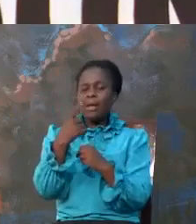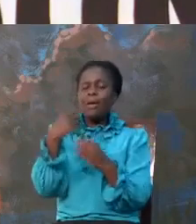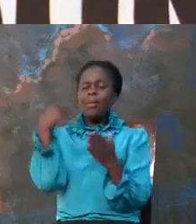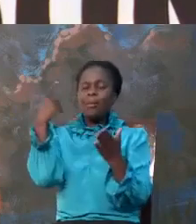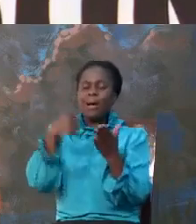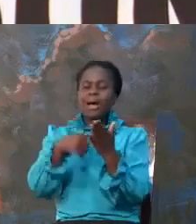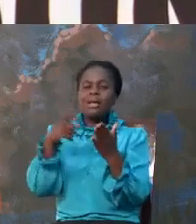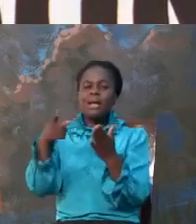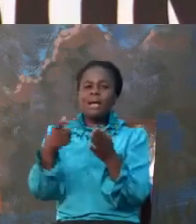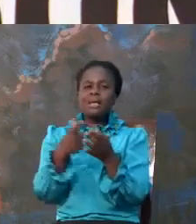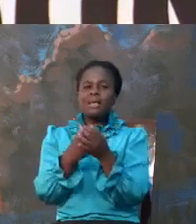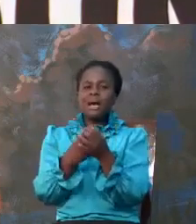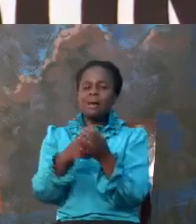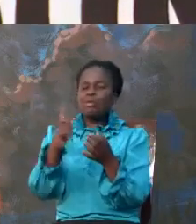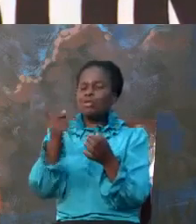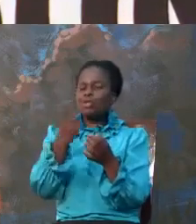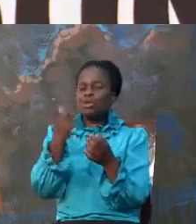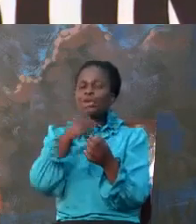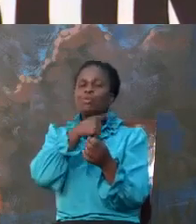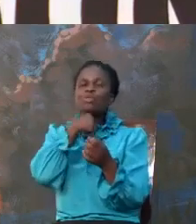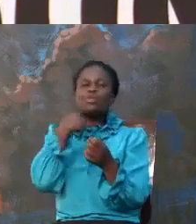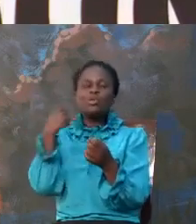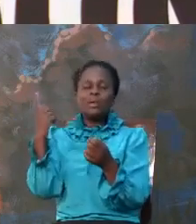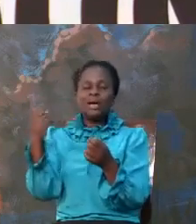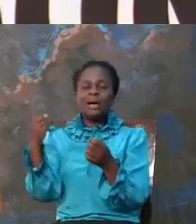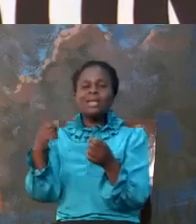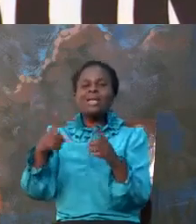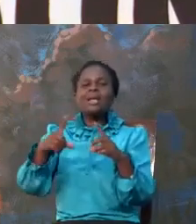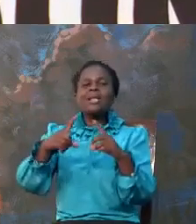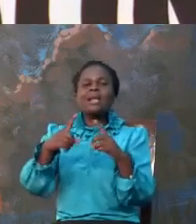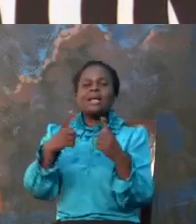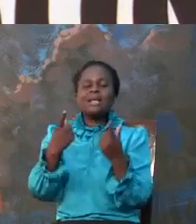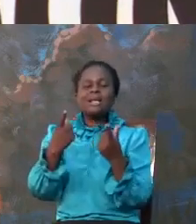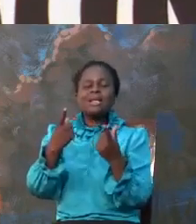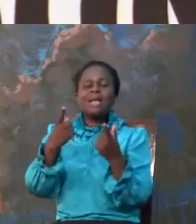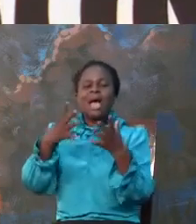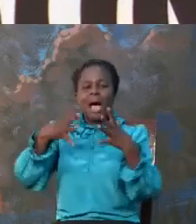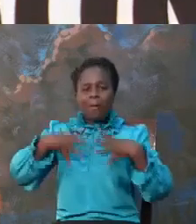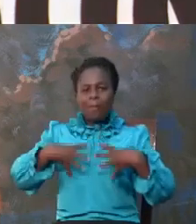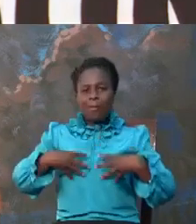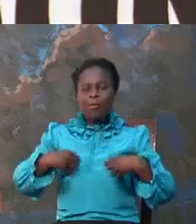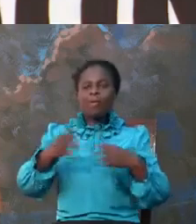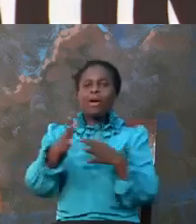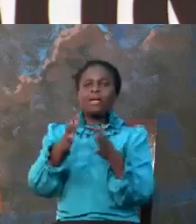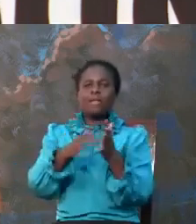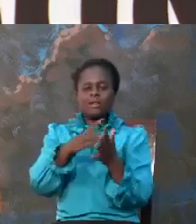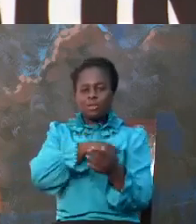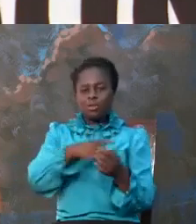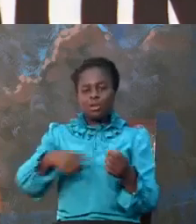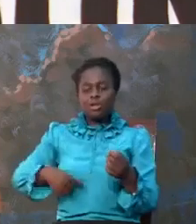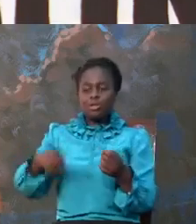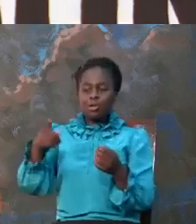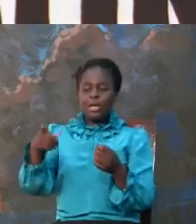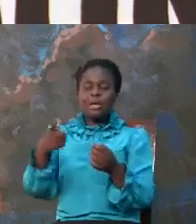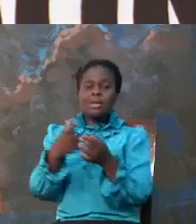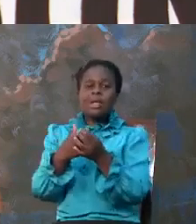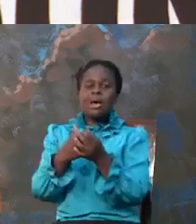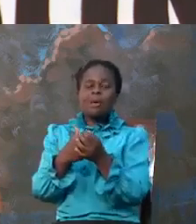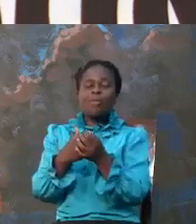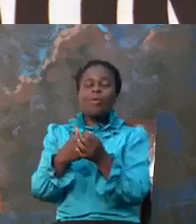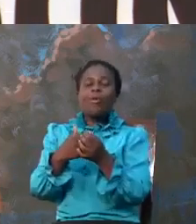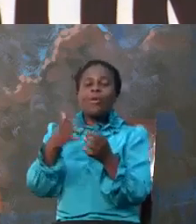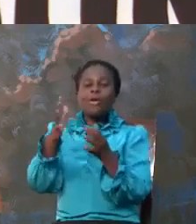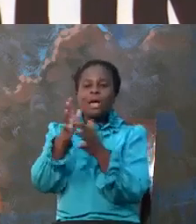kwa kweli sio ya mchungaji Semba, lakini amemkubali bali Yesu Kristo, na hii damu ya Yesu ina